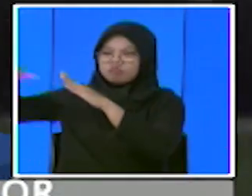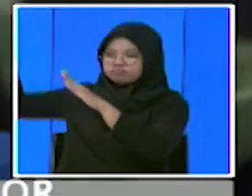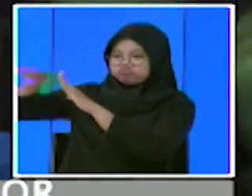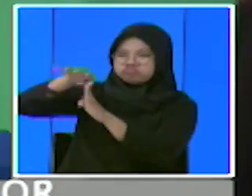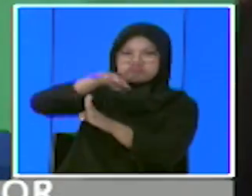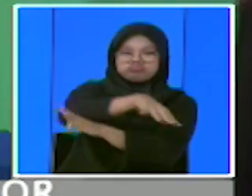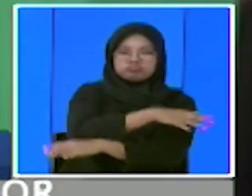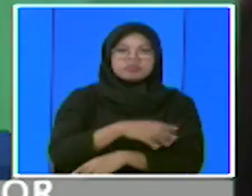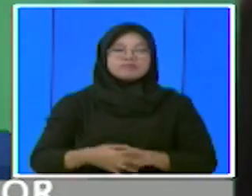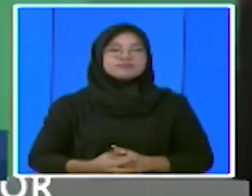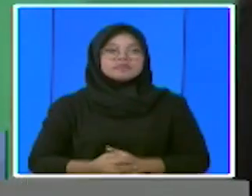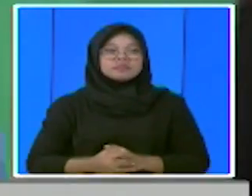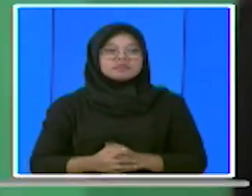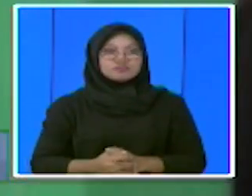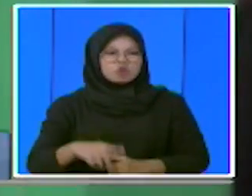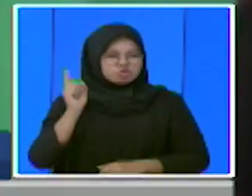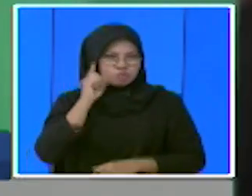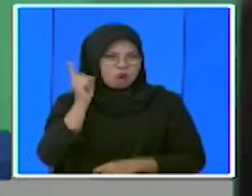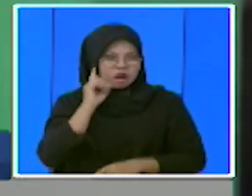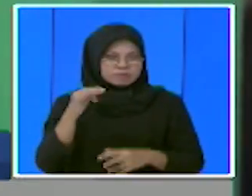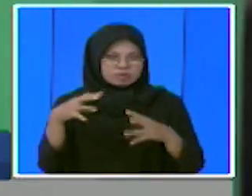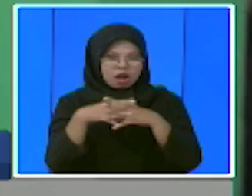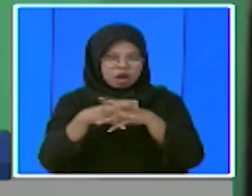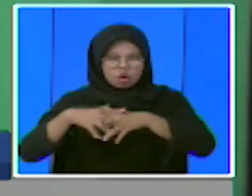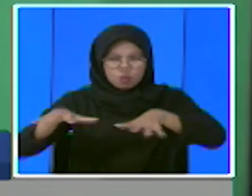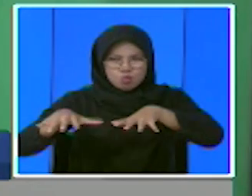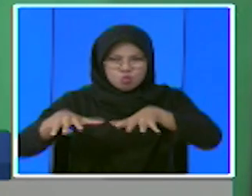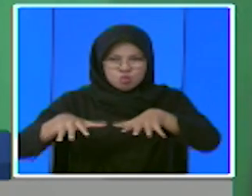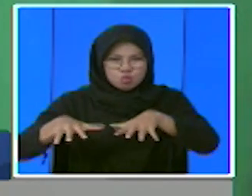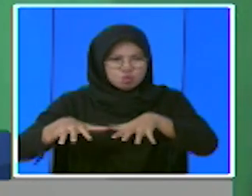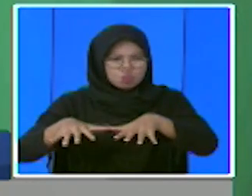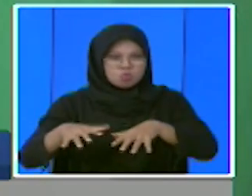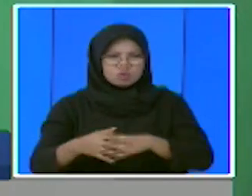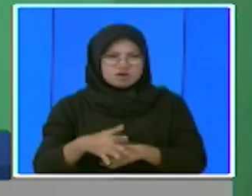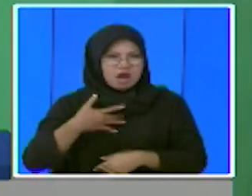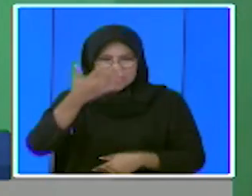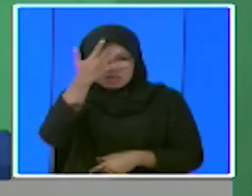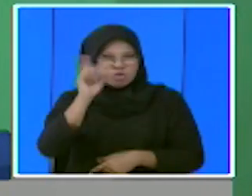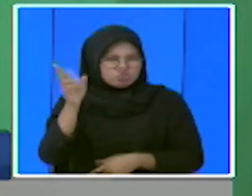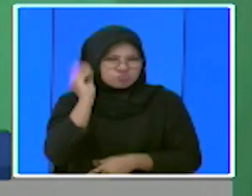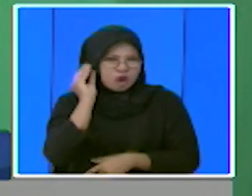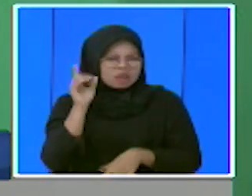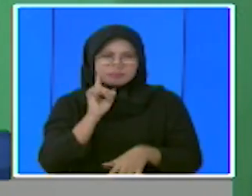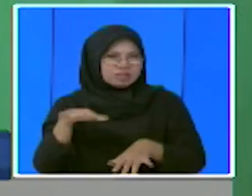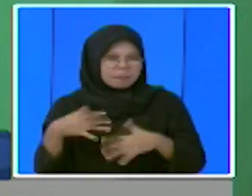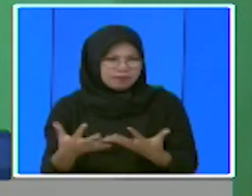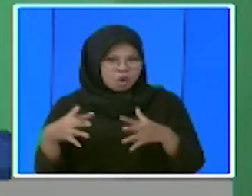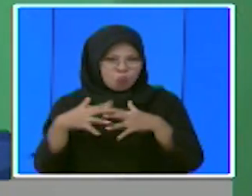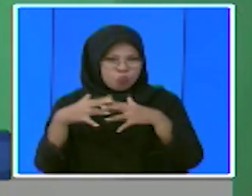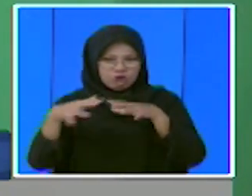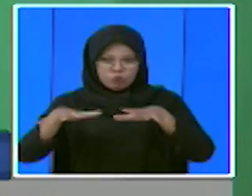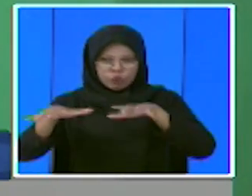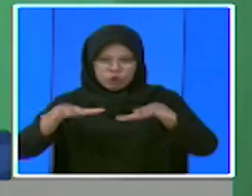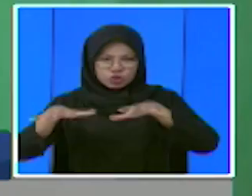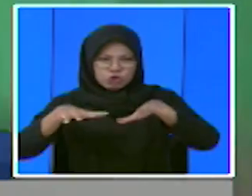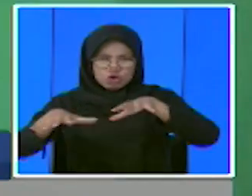ada suara geretakan tanah, mungkin tanah apalah gitu. Geretakan tanah, gerak-gerak. Nah,